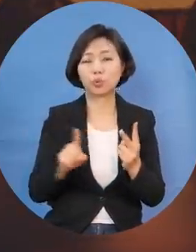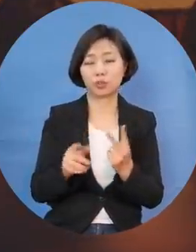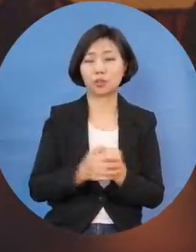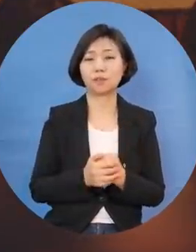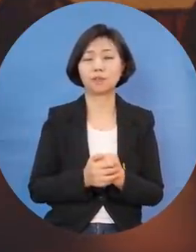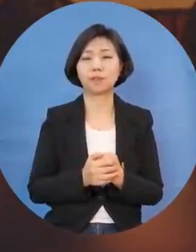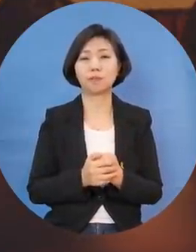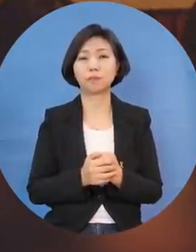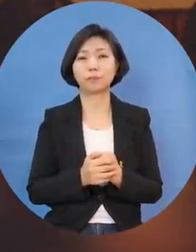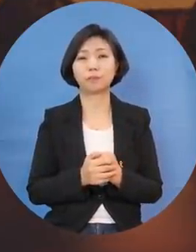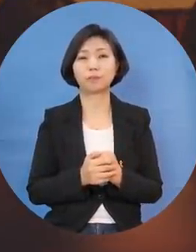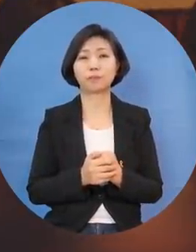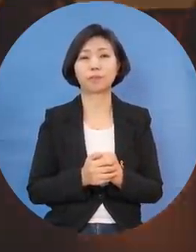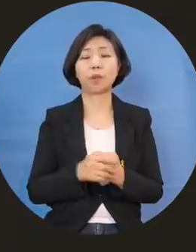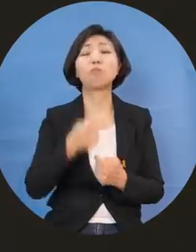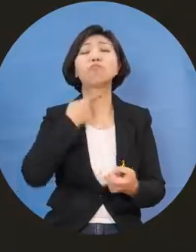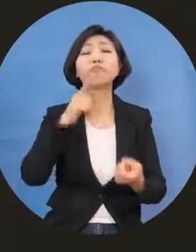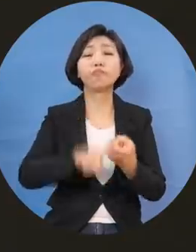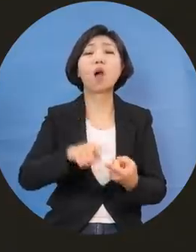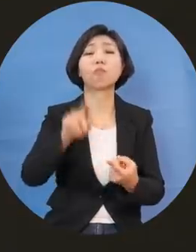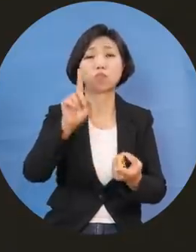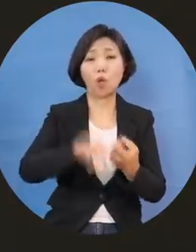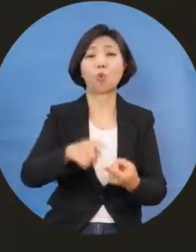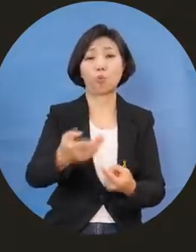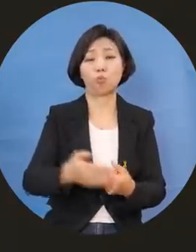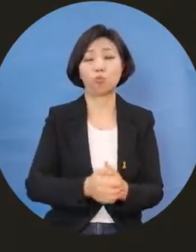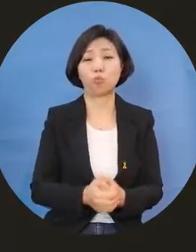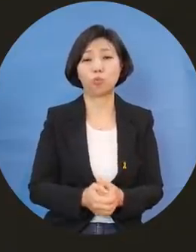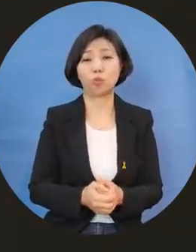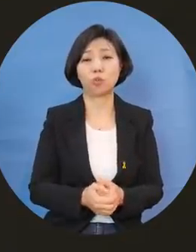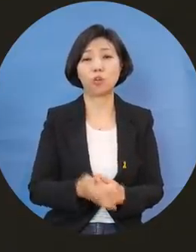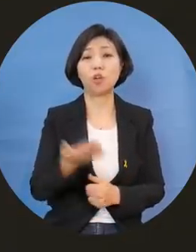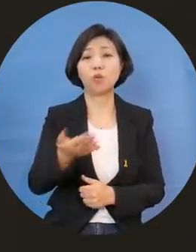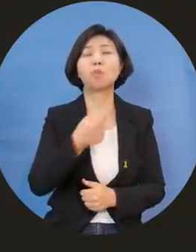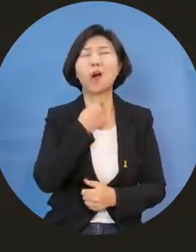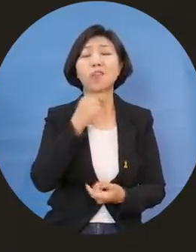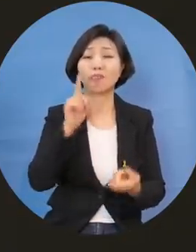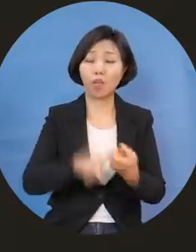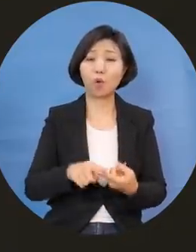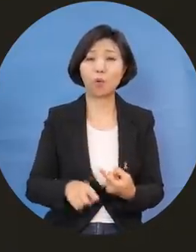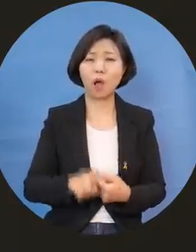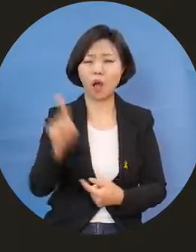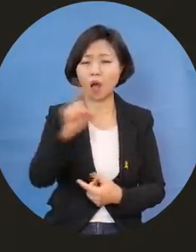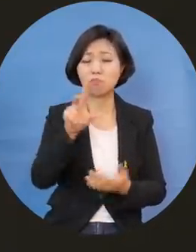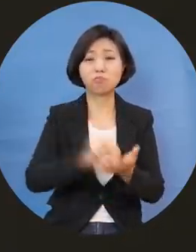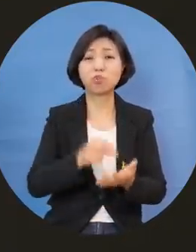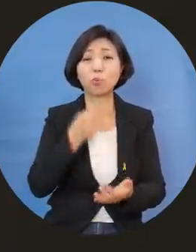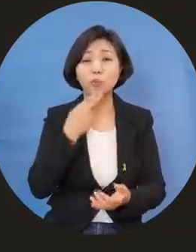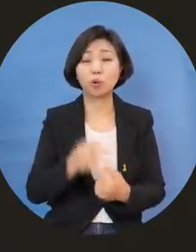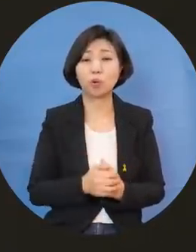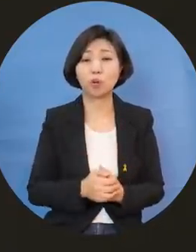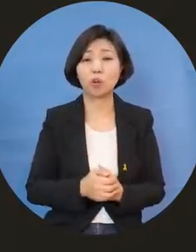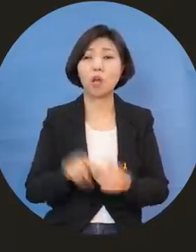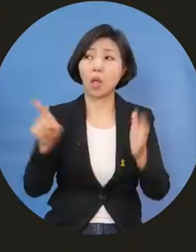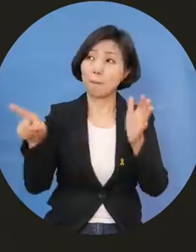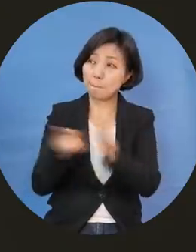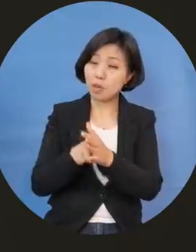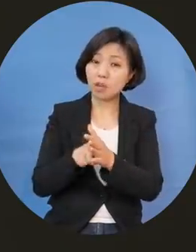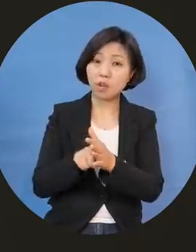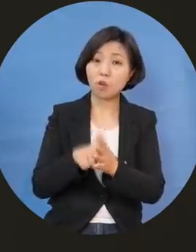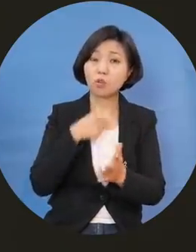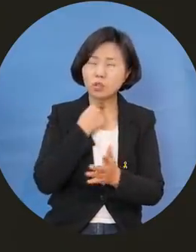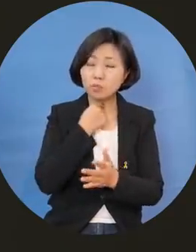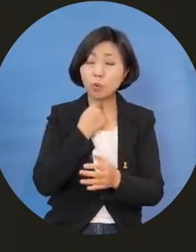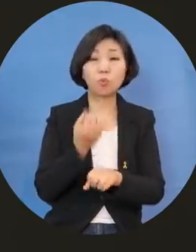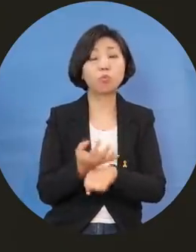그러니까 제가 지금 좀. 그러니까 좋을 대로 하라고. 자기 좋을 대로 하고는 아무 문제가 없어. 자기가